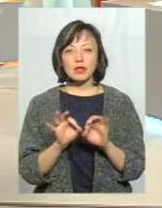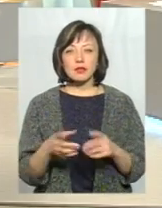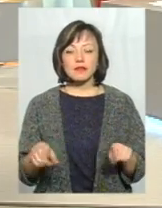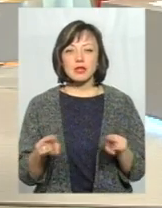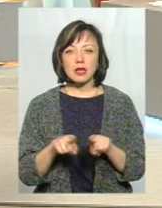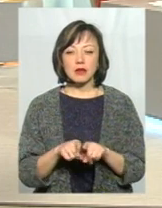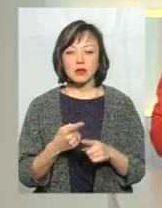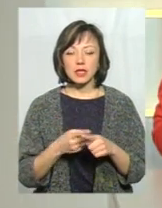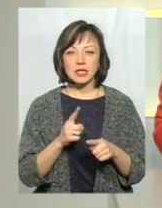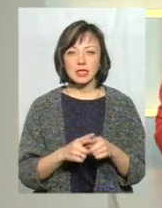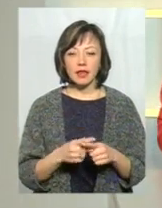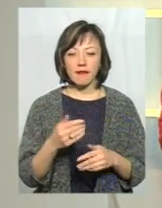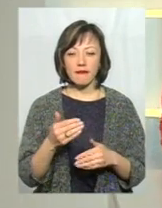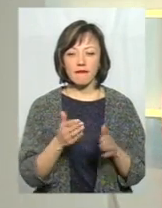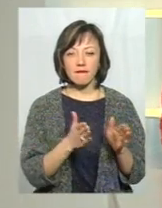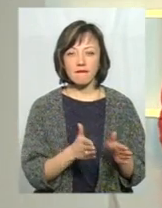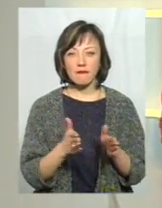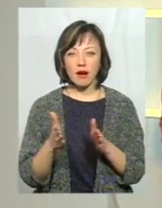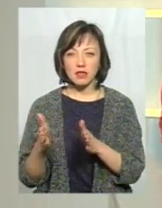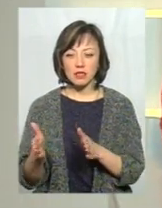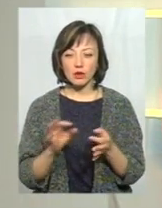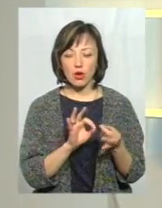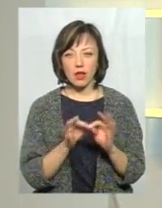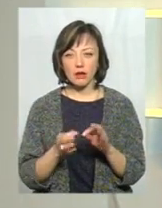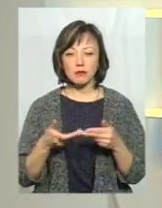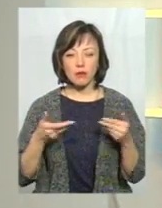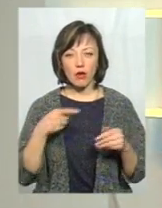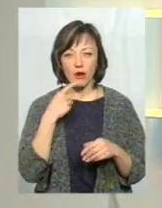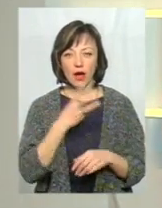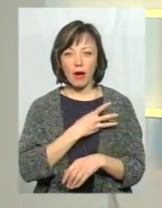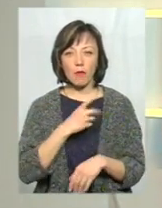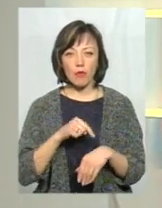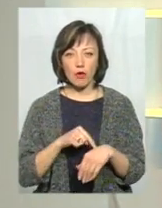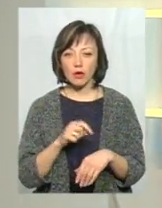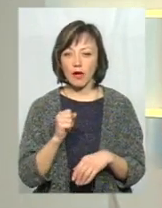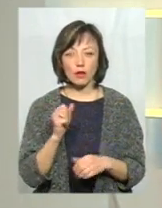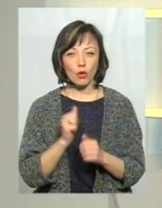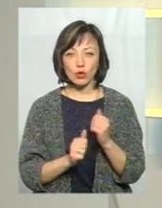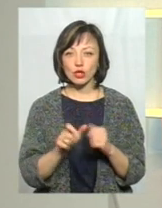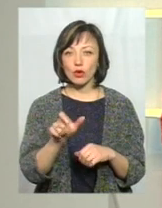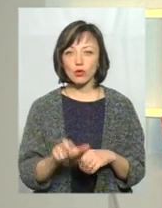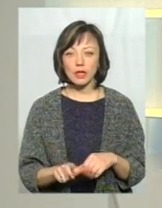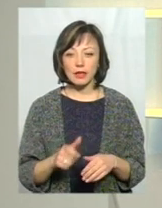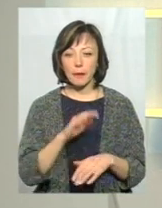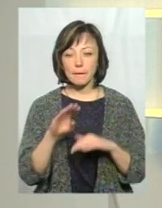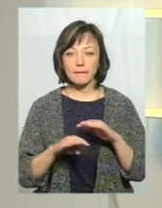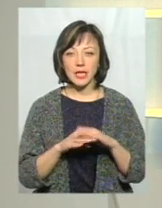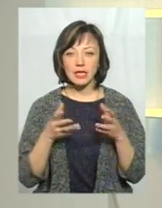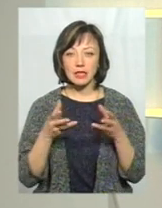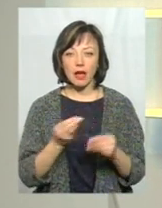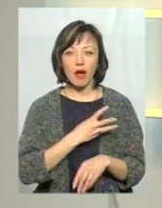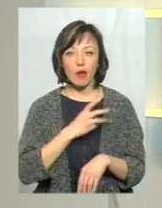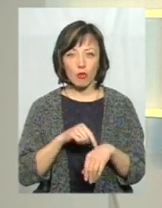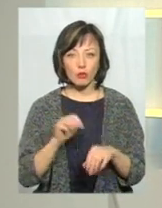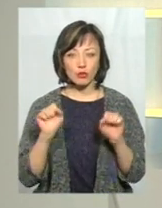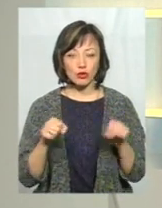таки про оці фази більш докладніше, адже ми тільки що говорили про емоцію, але ж не кожна людина під дією якоїсь емоції